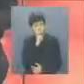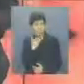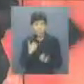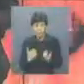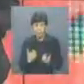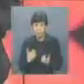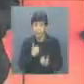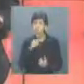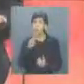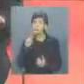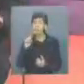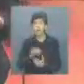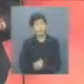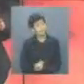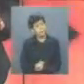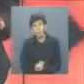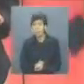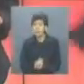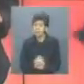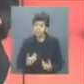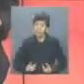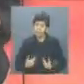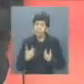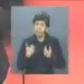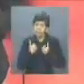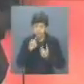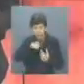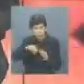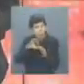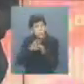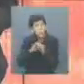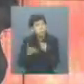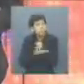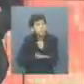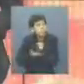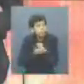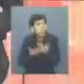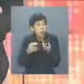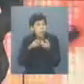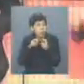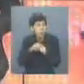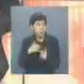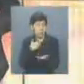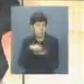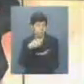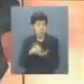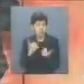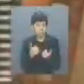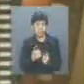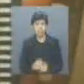วินนี่ฮูสตันแทบต้องเปลี่ยนไปตลอดชีวิตเลยเมื่อเข้าไปเกี่ยวข้องกับเรื่องของยาเสพติดนะคะไปติดตามจากรายงานบันเทิงเทศค่ะ